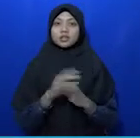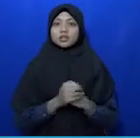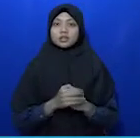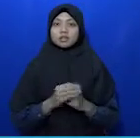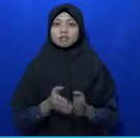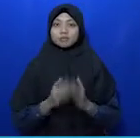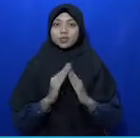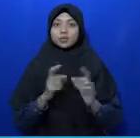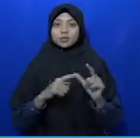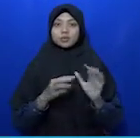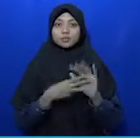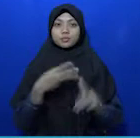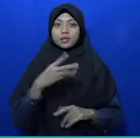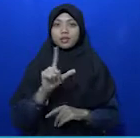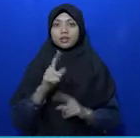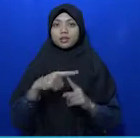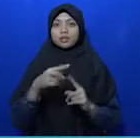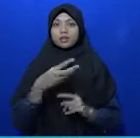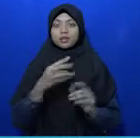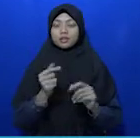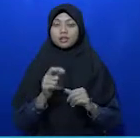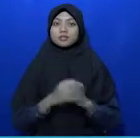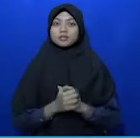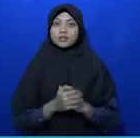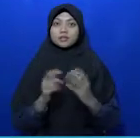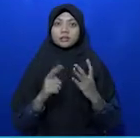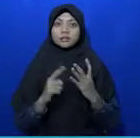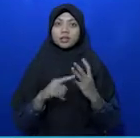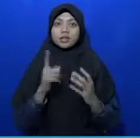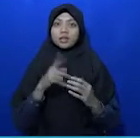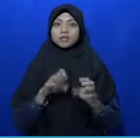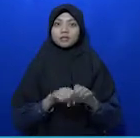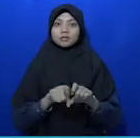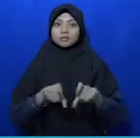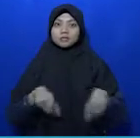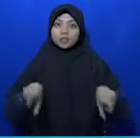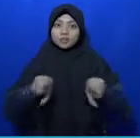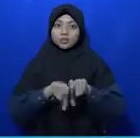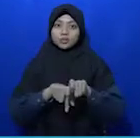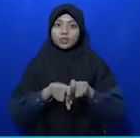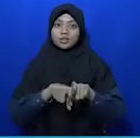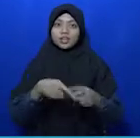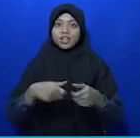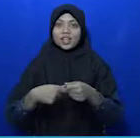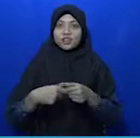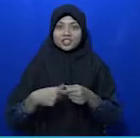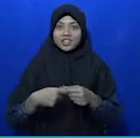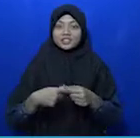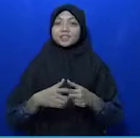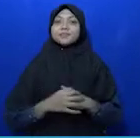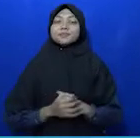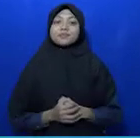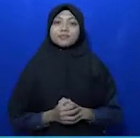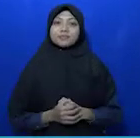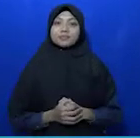membangun smelter, yang keempat itu ketentuan yang ada stabilisasi investasi, ya itu yang